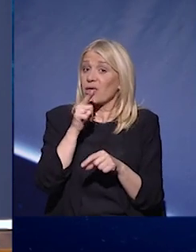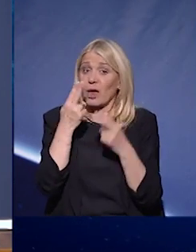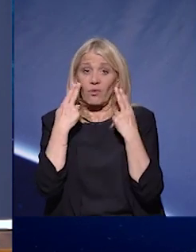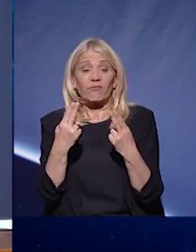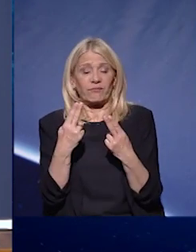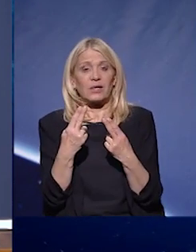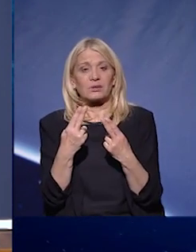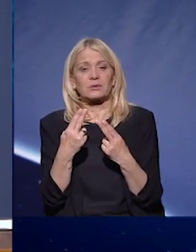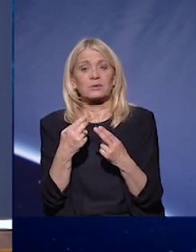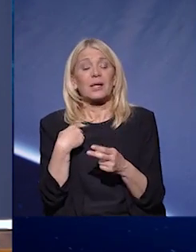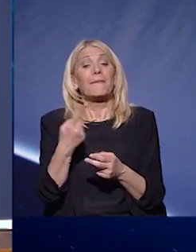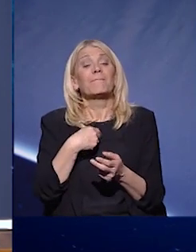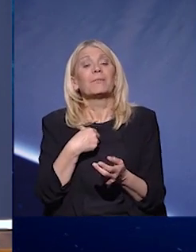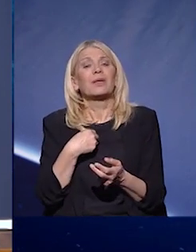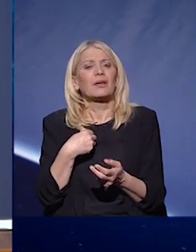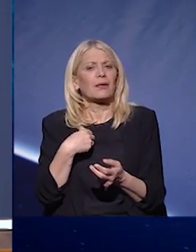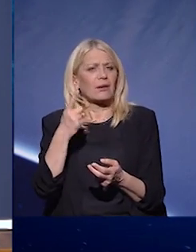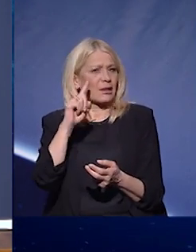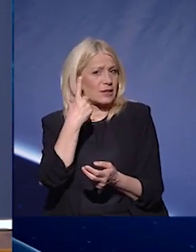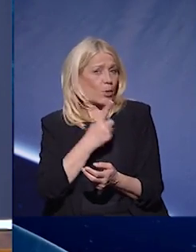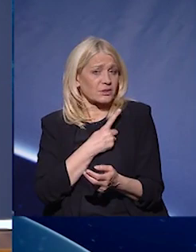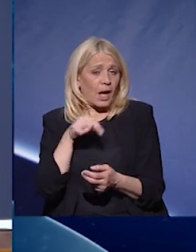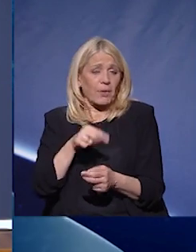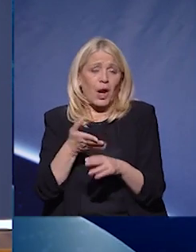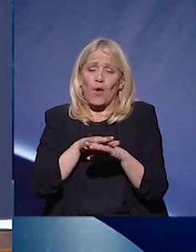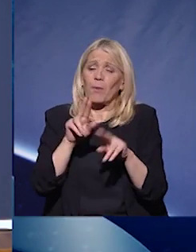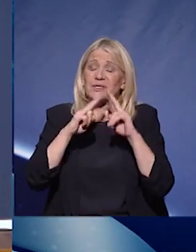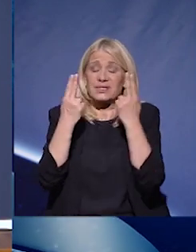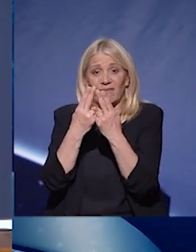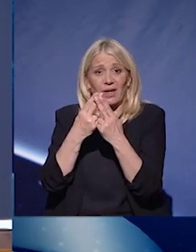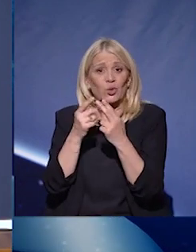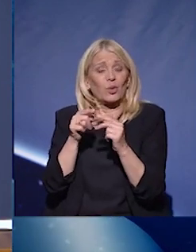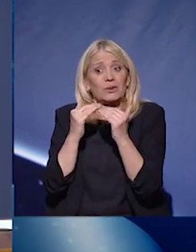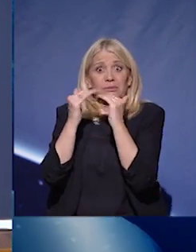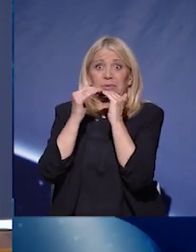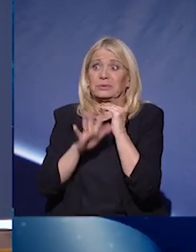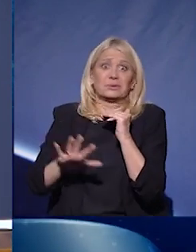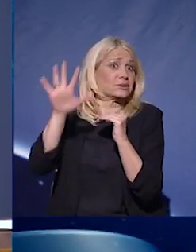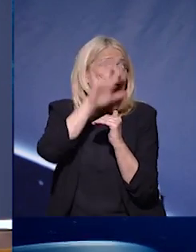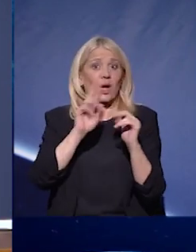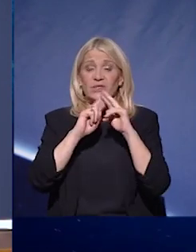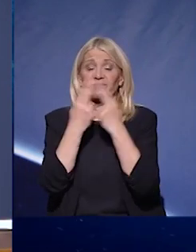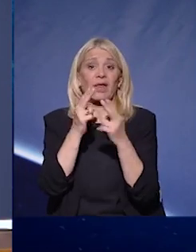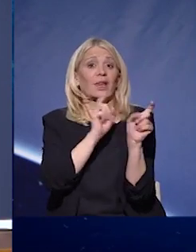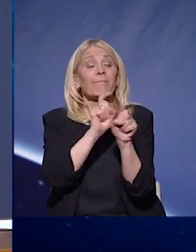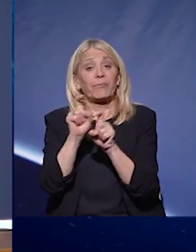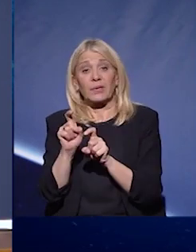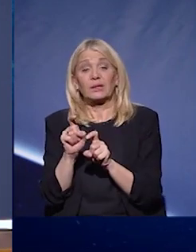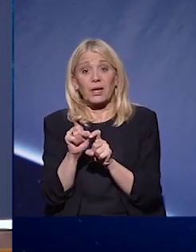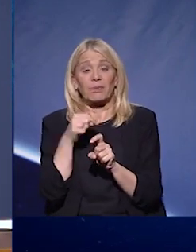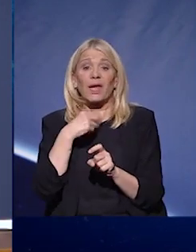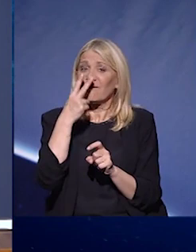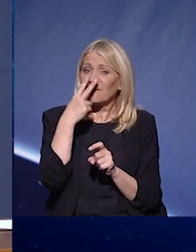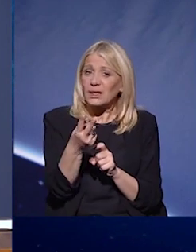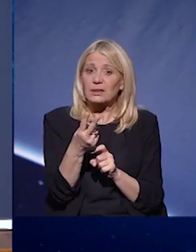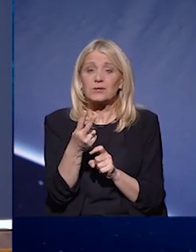važno. Mi nismo sami na ovom svetu. Znači, paralelno se dešavaju epidemije po čitavom svetu. i vidjet